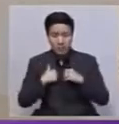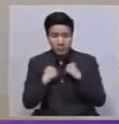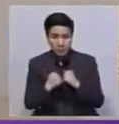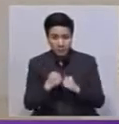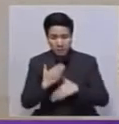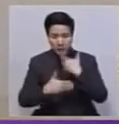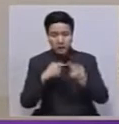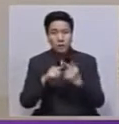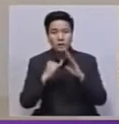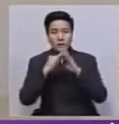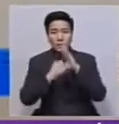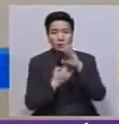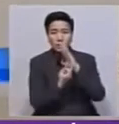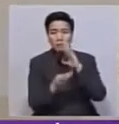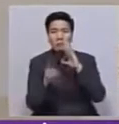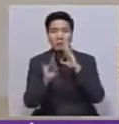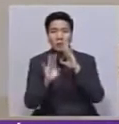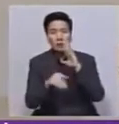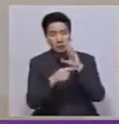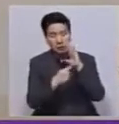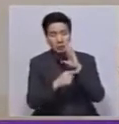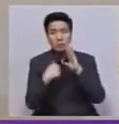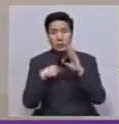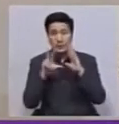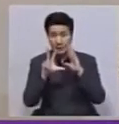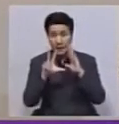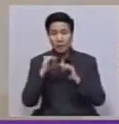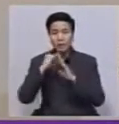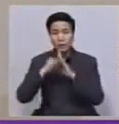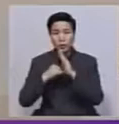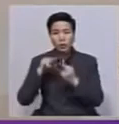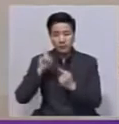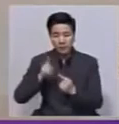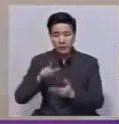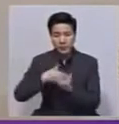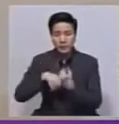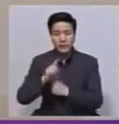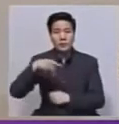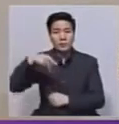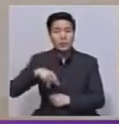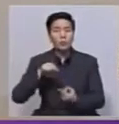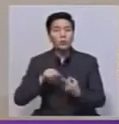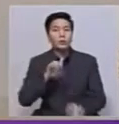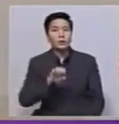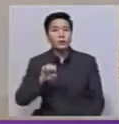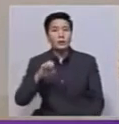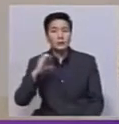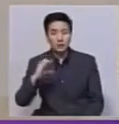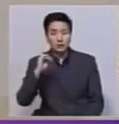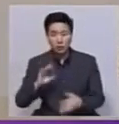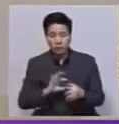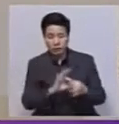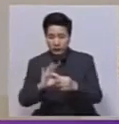ายามพัฒนาพื้นที่8จังหวัดภาคตะวันออกซึ่งมี3จังหวัดอยู่ในเขตพื้นที่เศรษฐกิจพิเศษภาคตะวันออกหรือ EEC จ